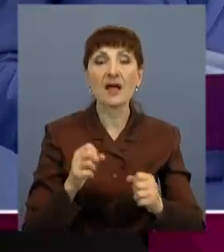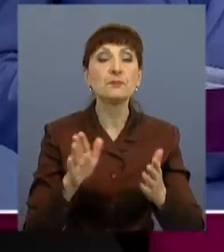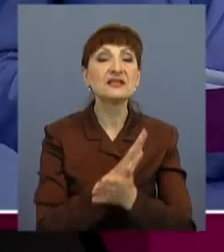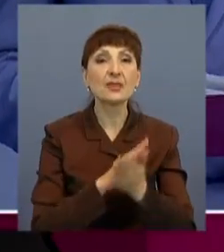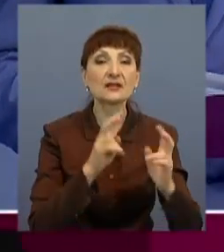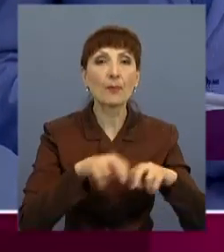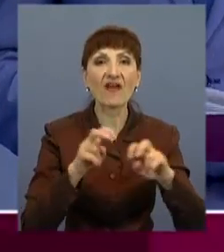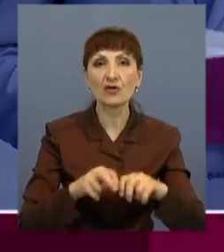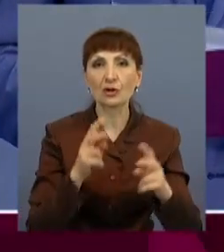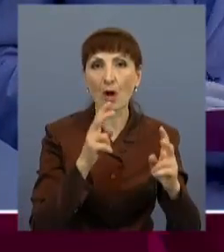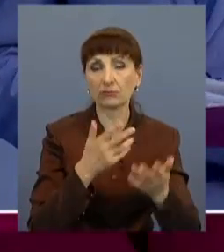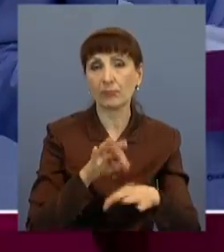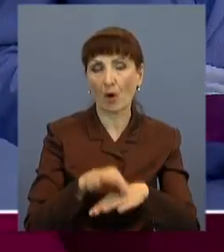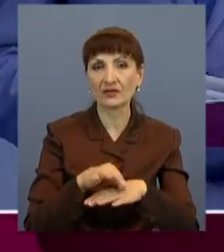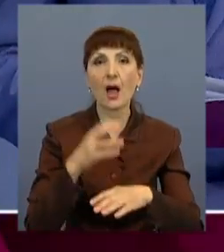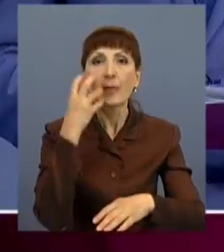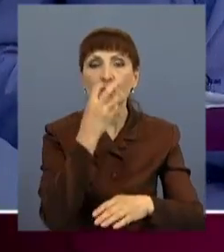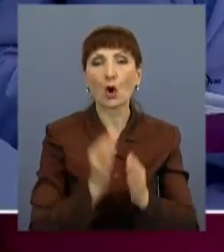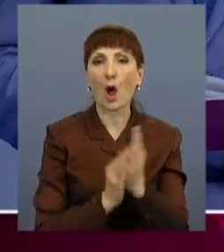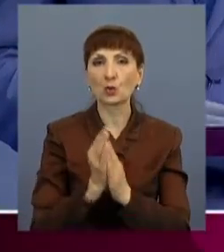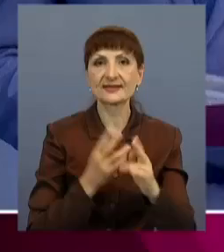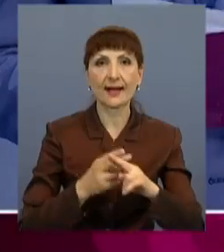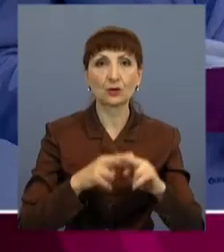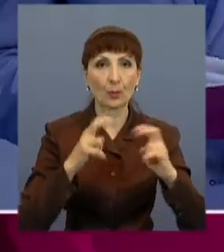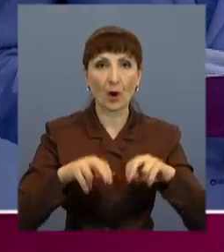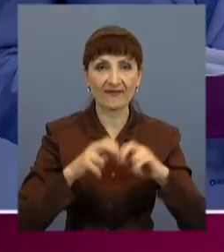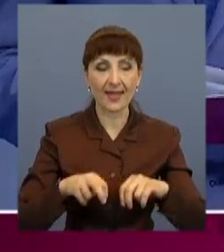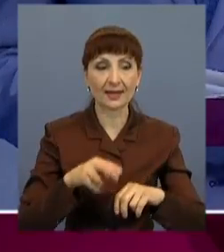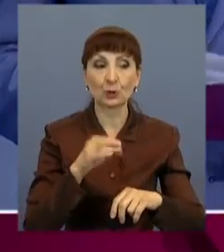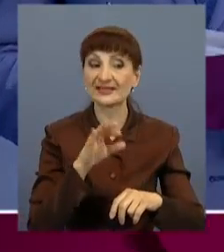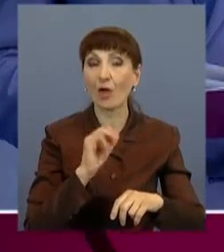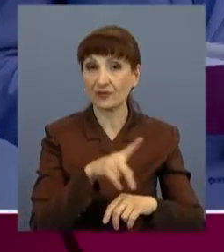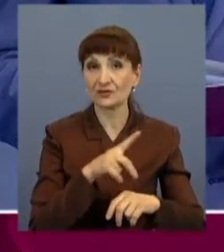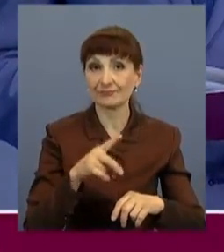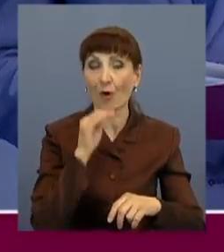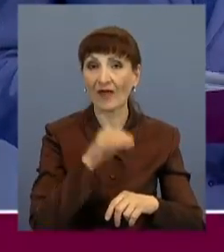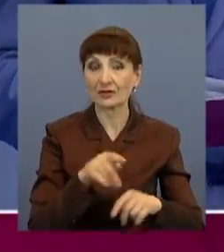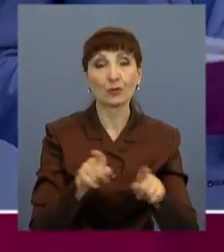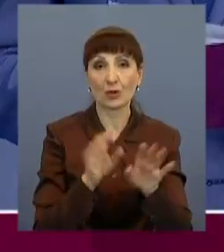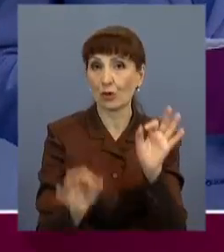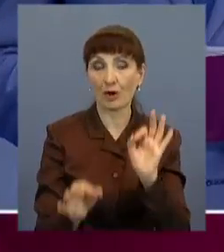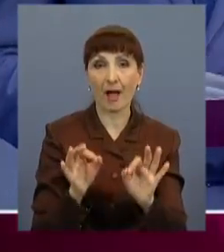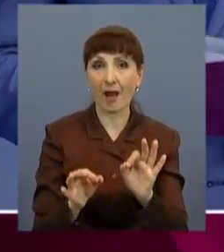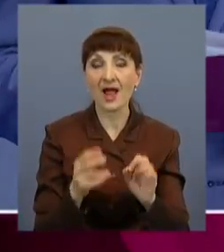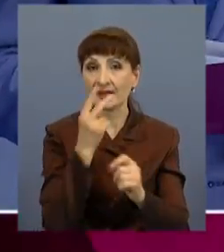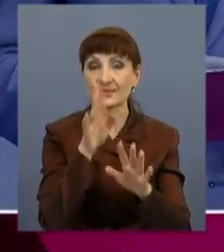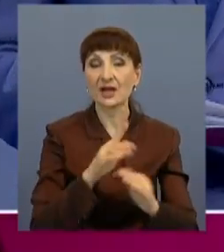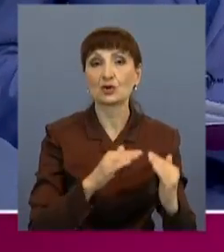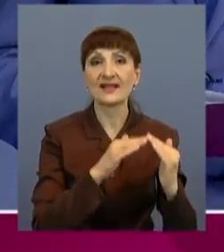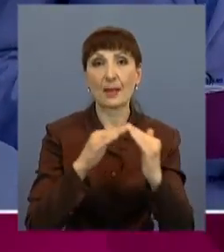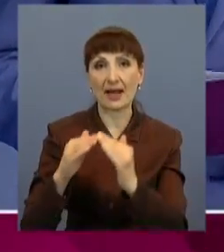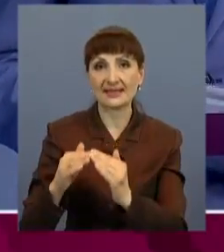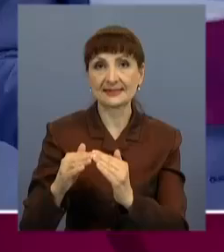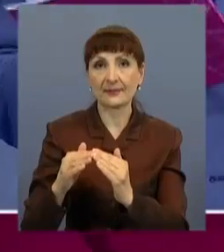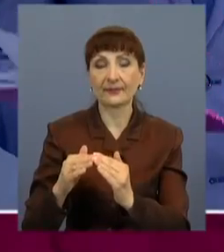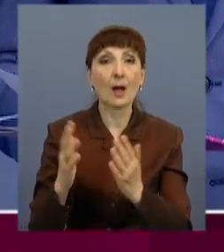людей проверку. К слову, помидоры и огурцы, которые проверил Масимжан Турсынович, тоже в норме, несмотря на то, что они тепличные.